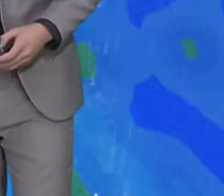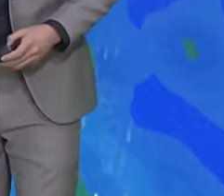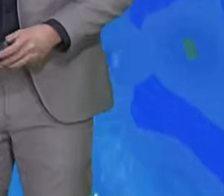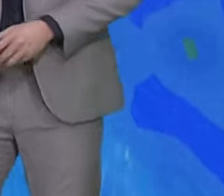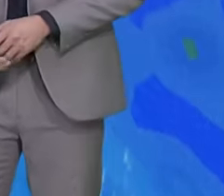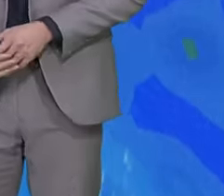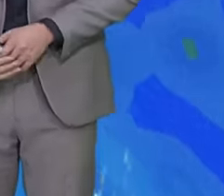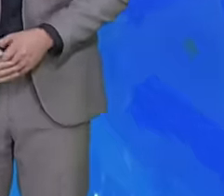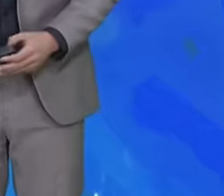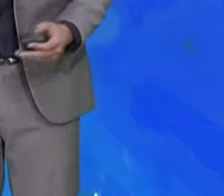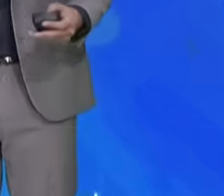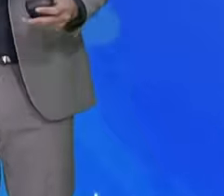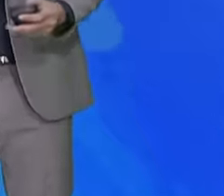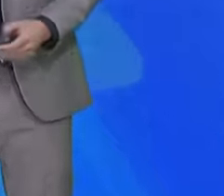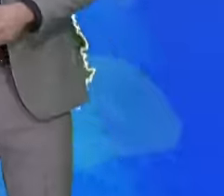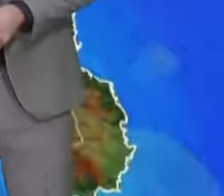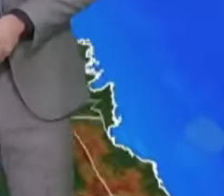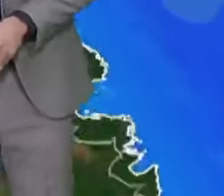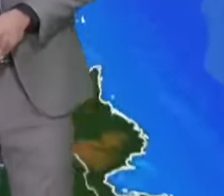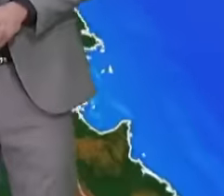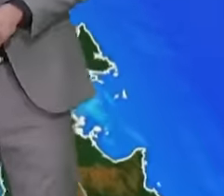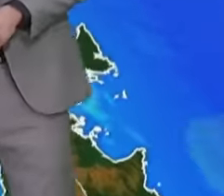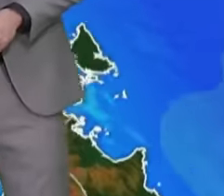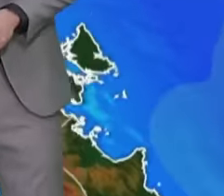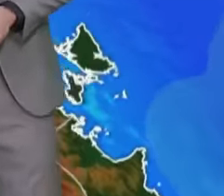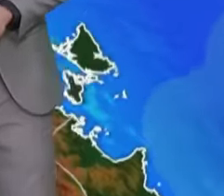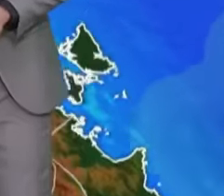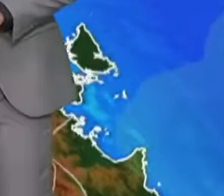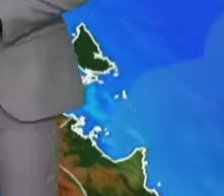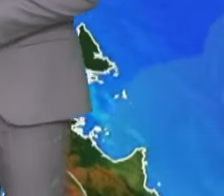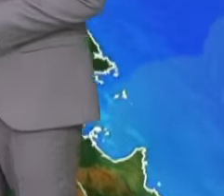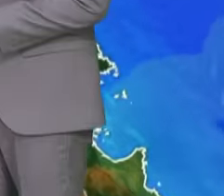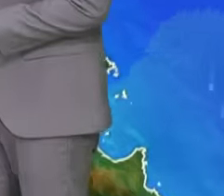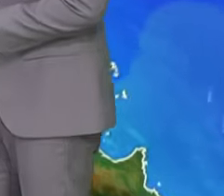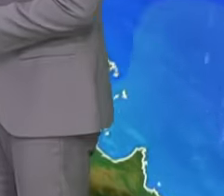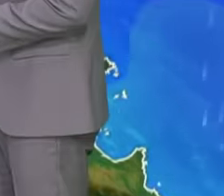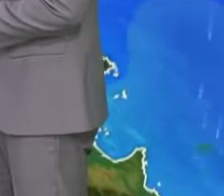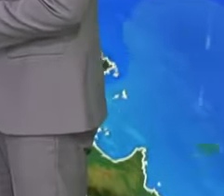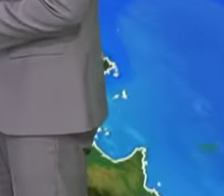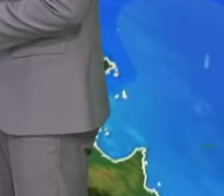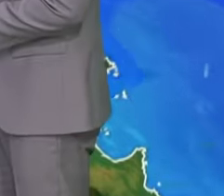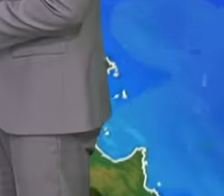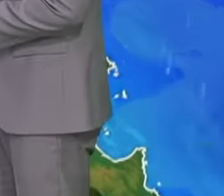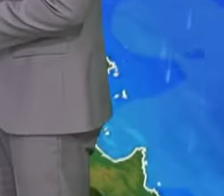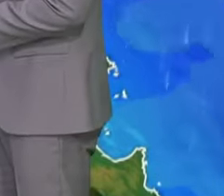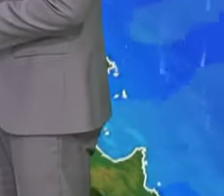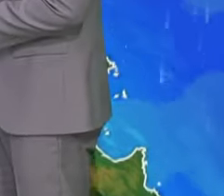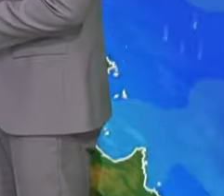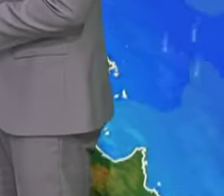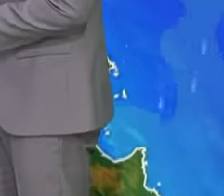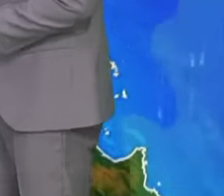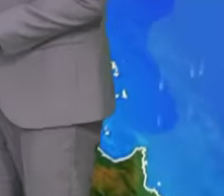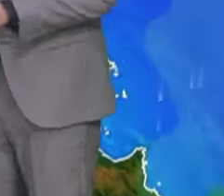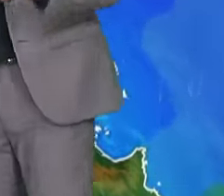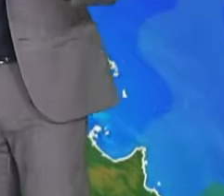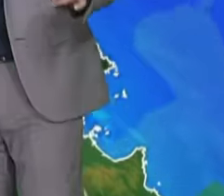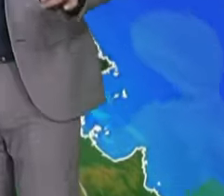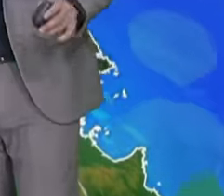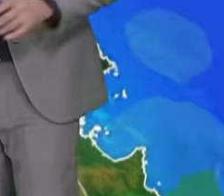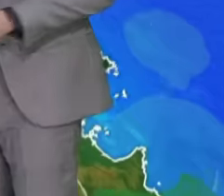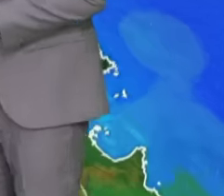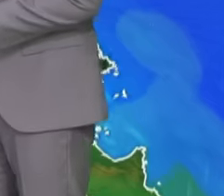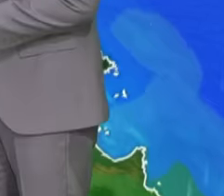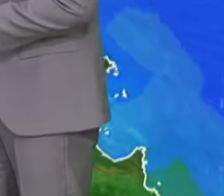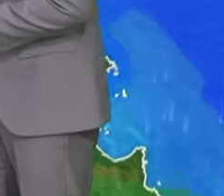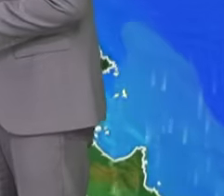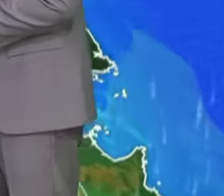Basilan. Sa Visayas, aaraw na po sa malaking bahagi bandang umaga pero posible pa ang kalat-kalat na mga pag-ulan, di naman yan